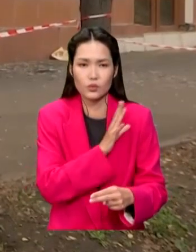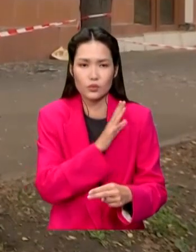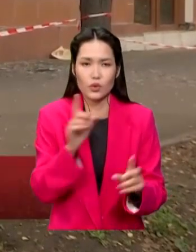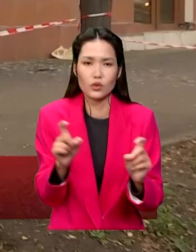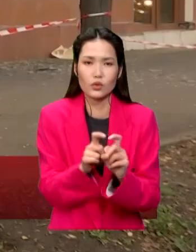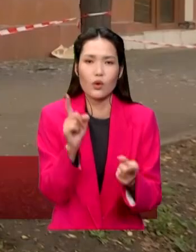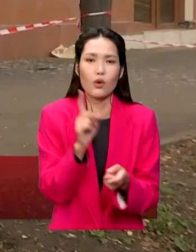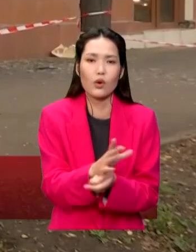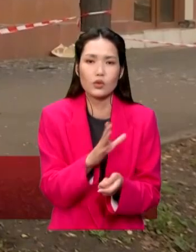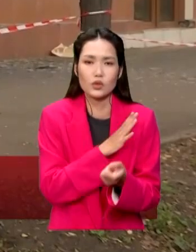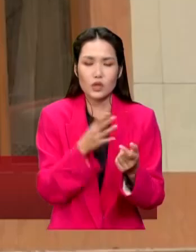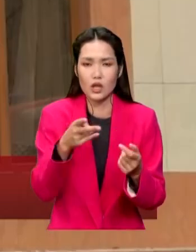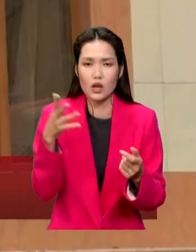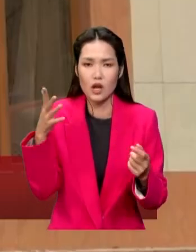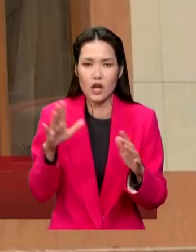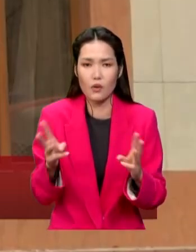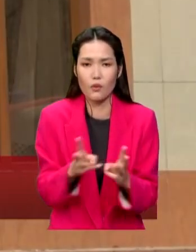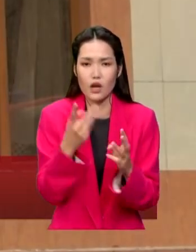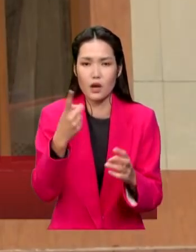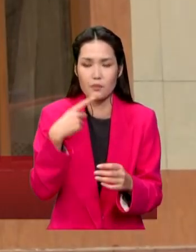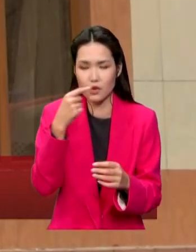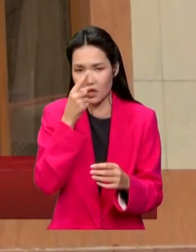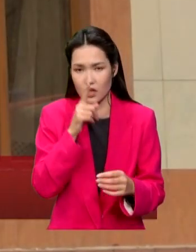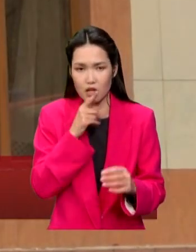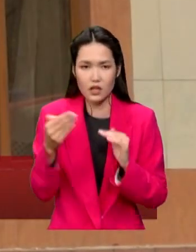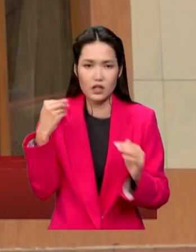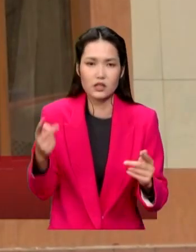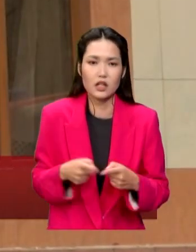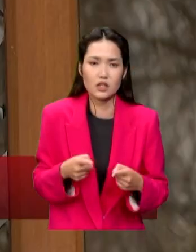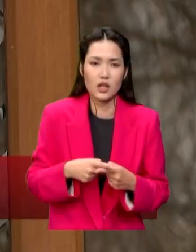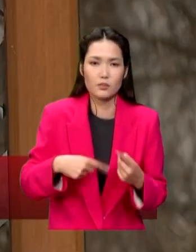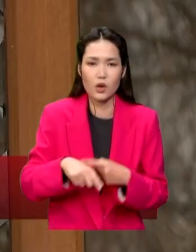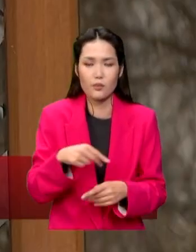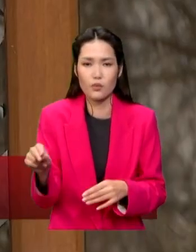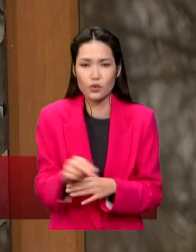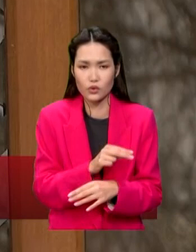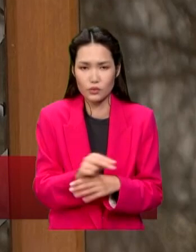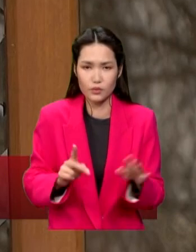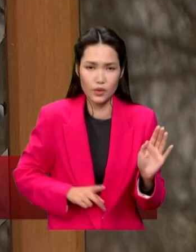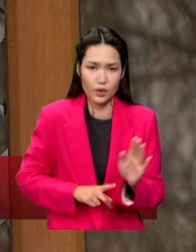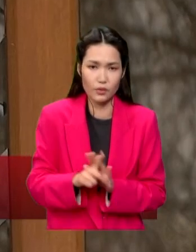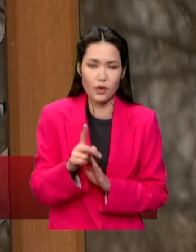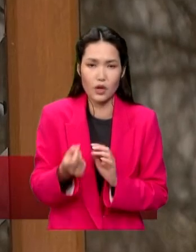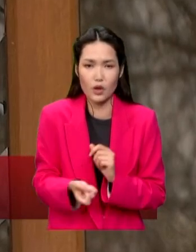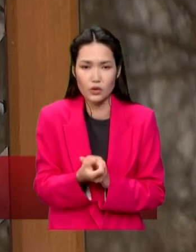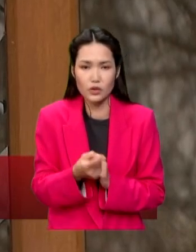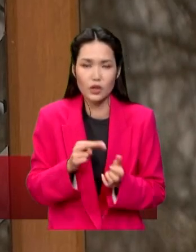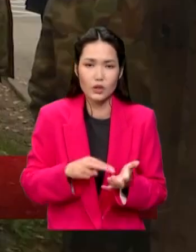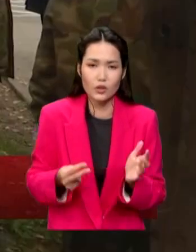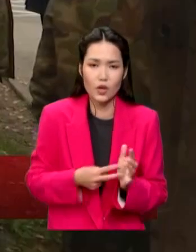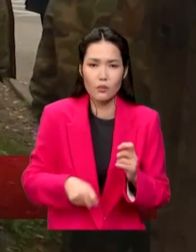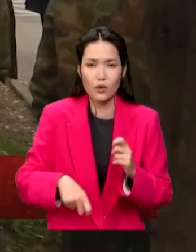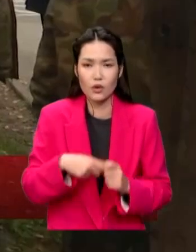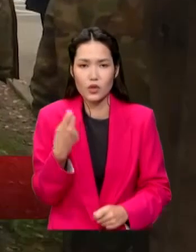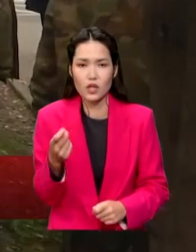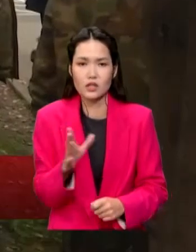дүкен болуы тиіс үй-жайды өрт болардан 1,5 ай бұрын ғана жалғалған кәсіпкер онда жөндеу жұмыстарын жүргізген. Сөйтіп өзі жоспарын сызып,